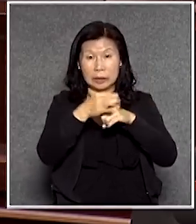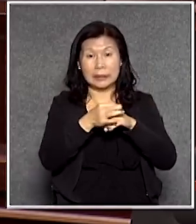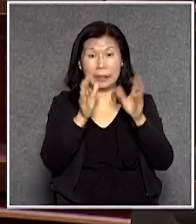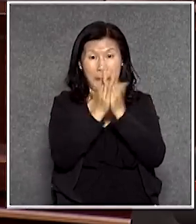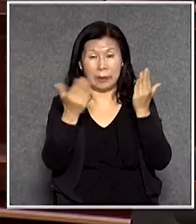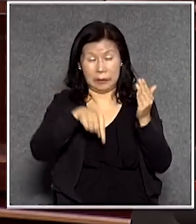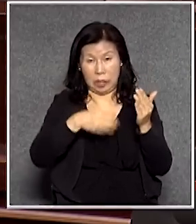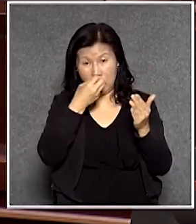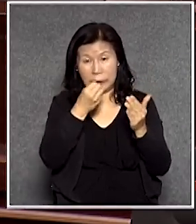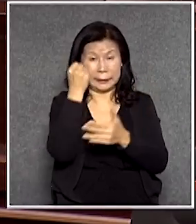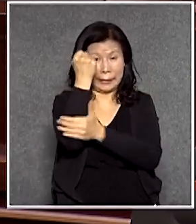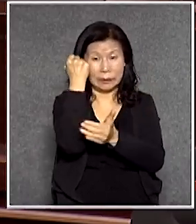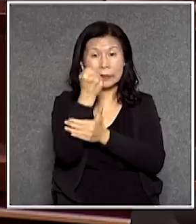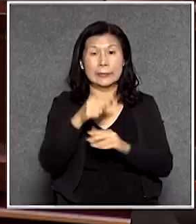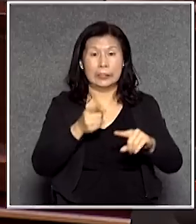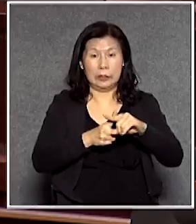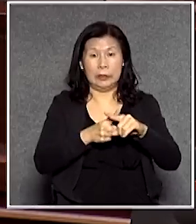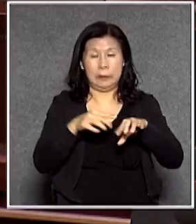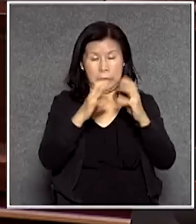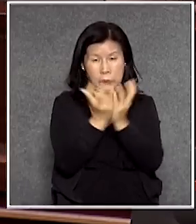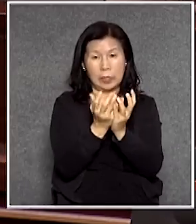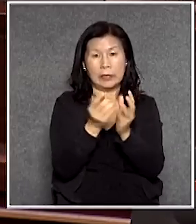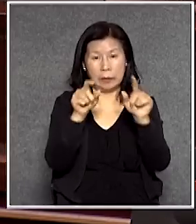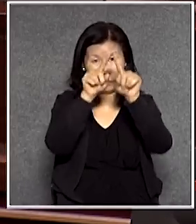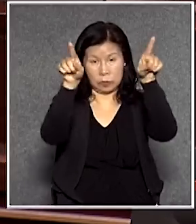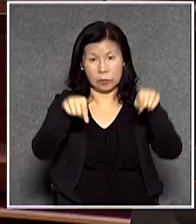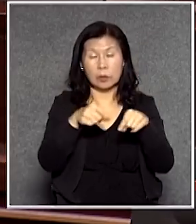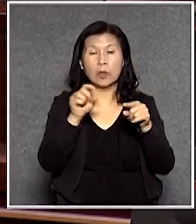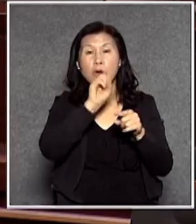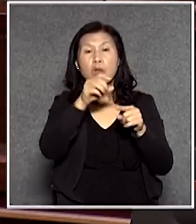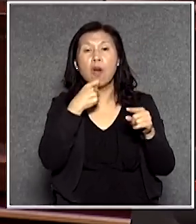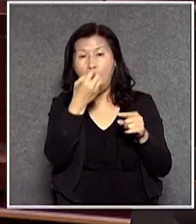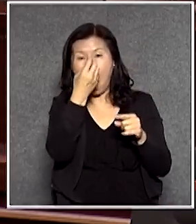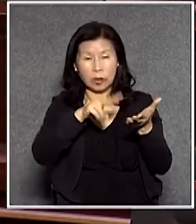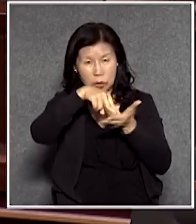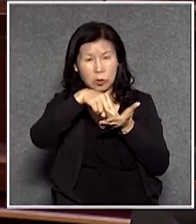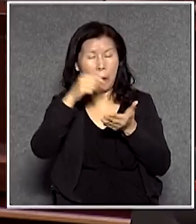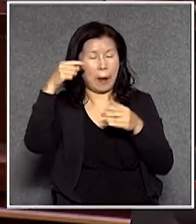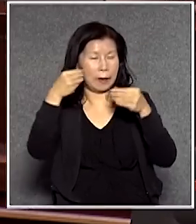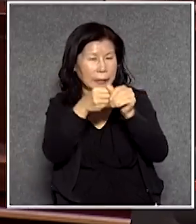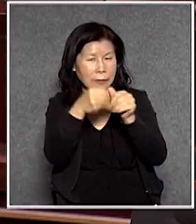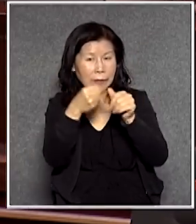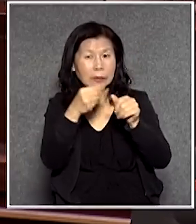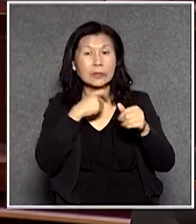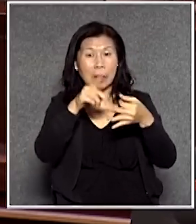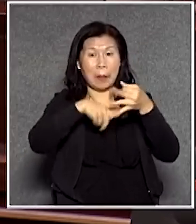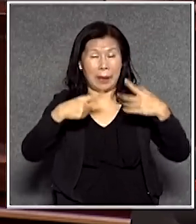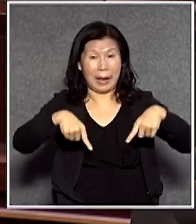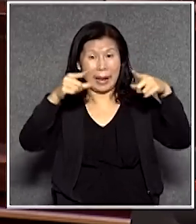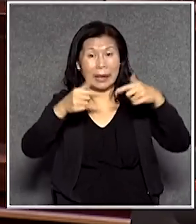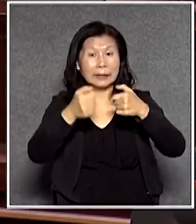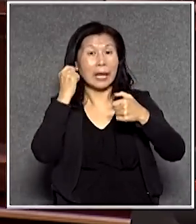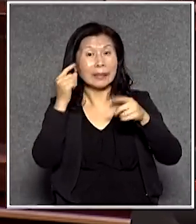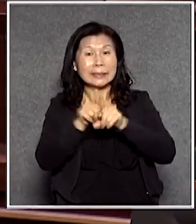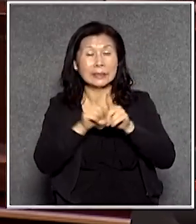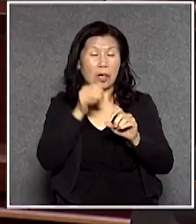《本土革命世首族群》的文章，通篇宣扬港独的思想。最近林郑月娥司长出席一个青年论